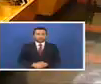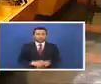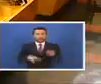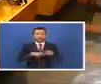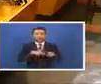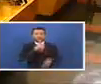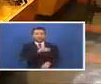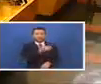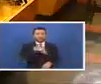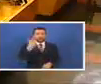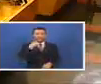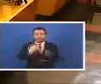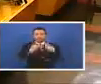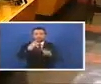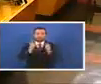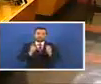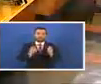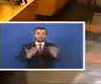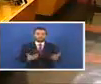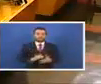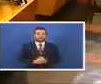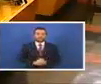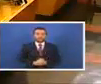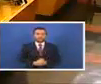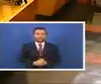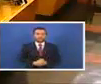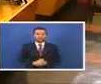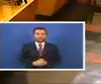Ahmet abiden sonra konuşmak zor.